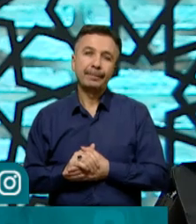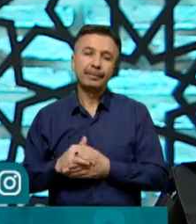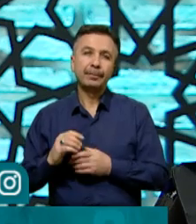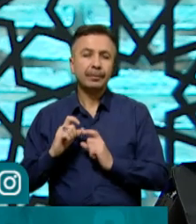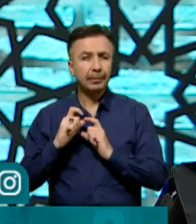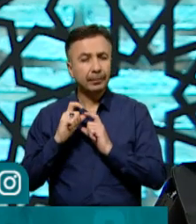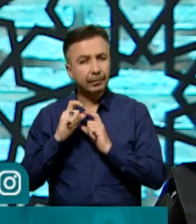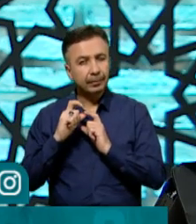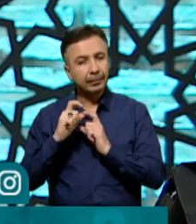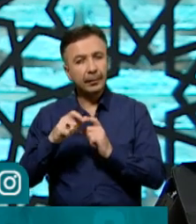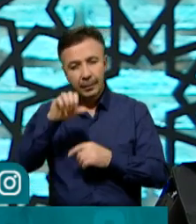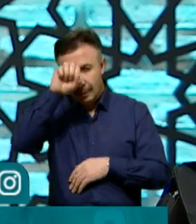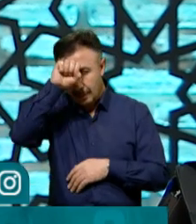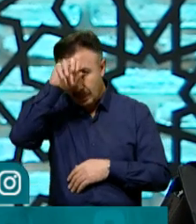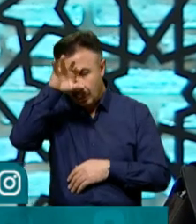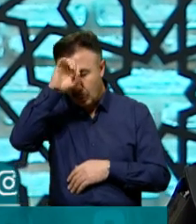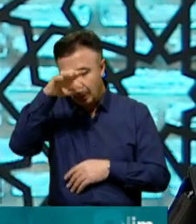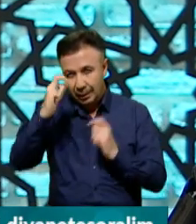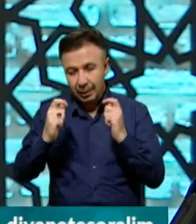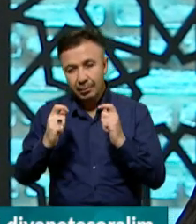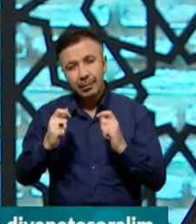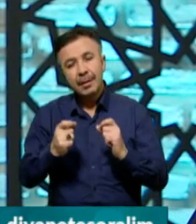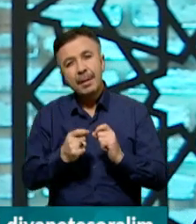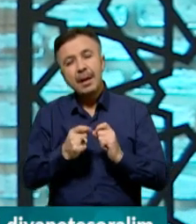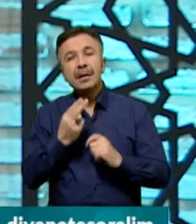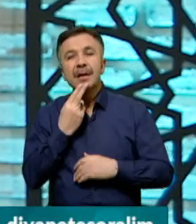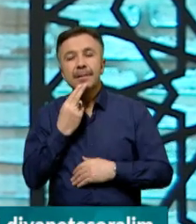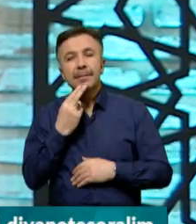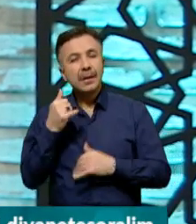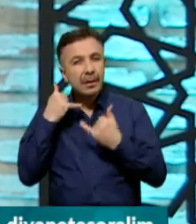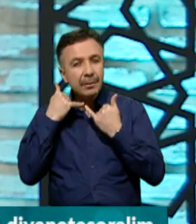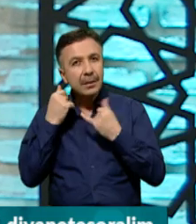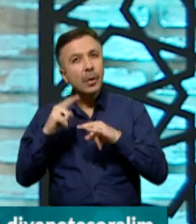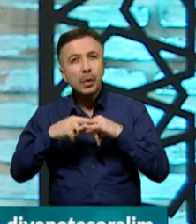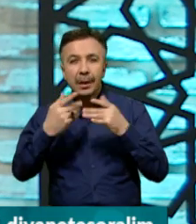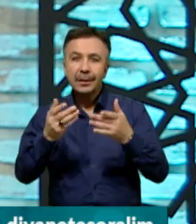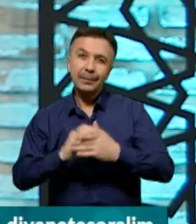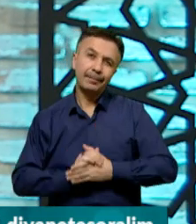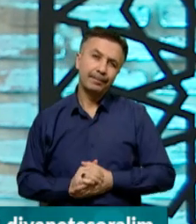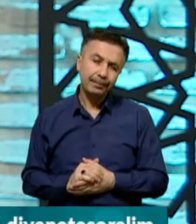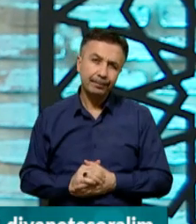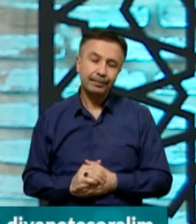bir Zonguldak'a gidelim efendim. Berkıs Hanım telefon attığımızdaymış. Hoş geldiniz, safalar getirdiniz.